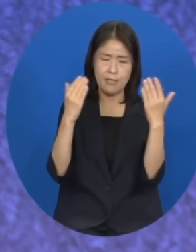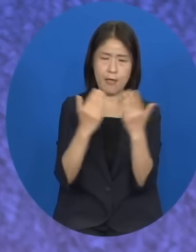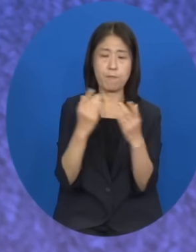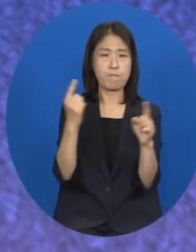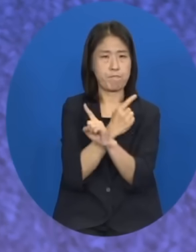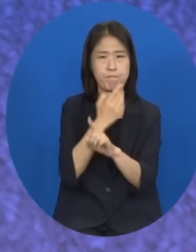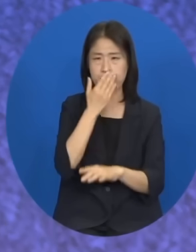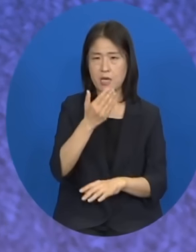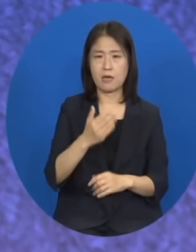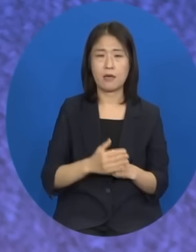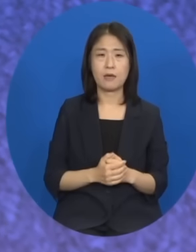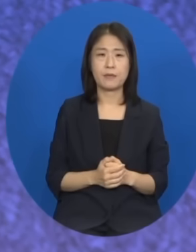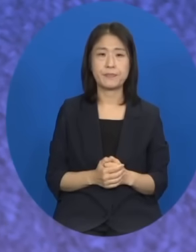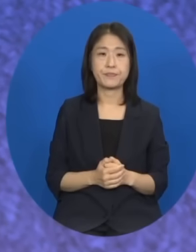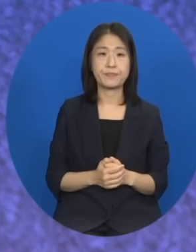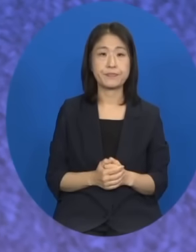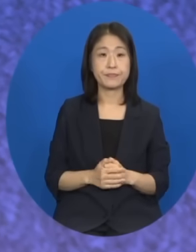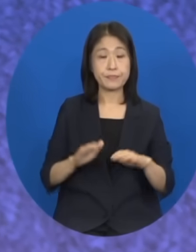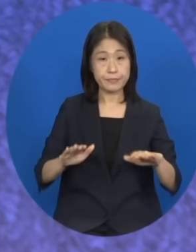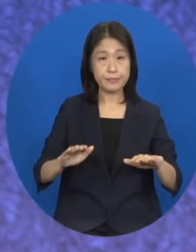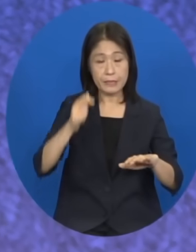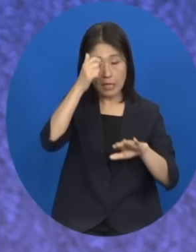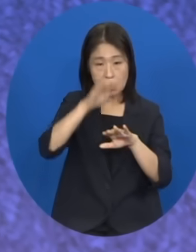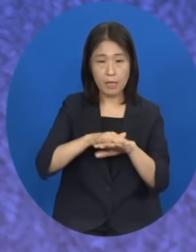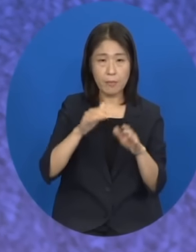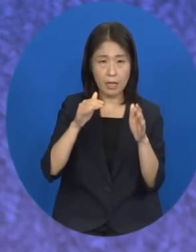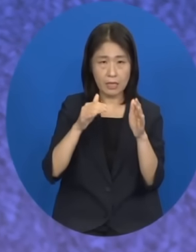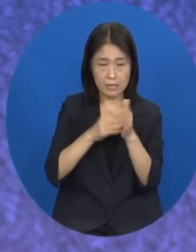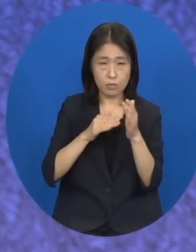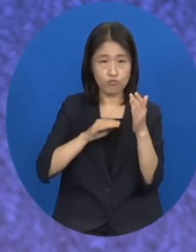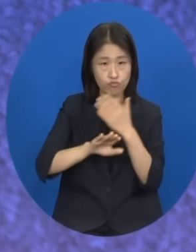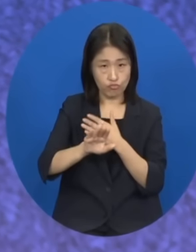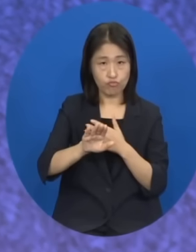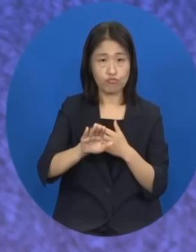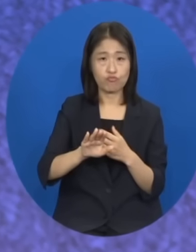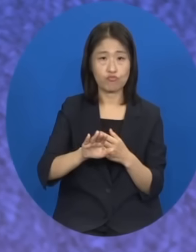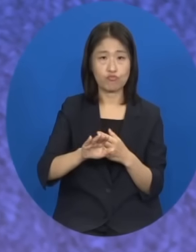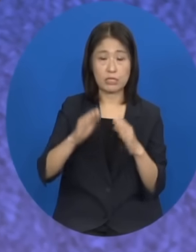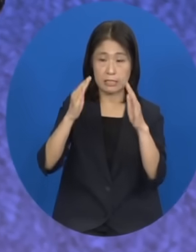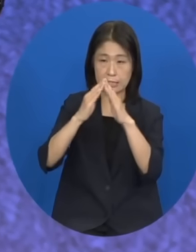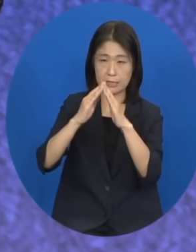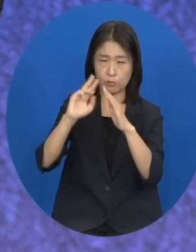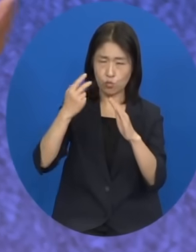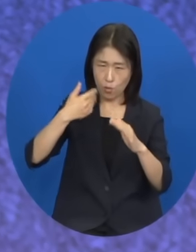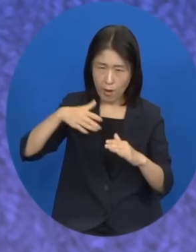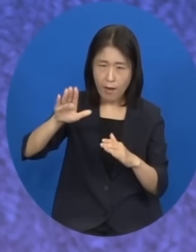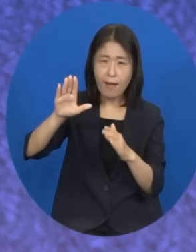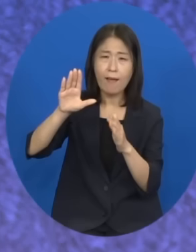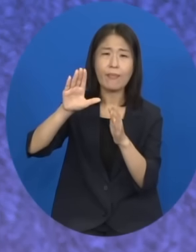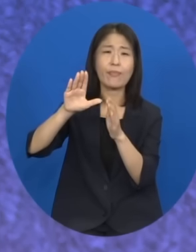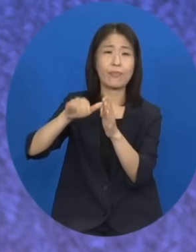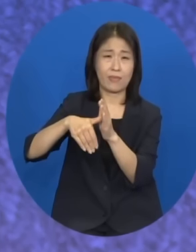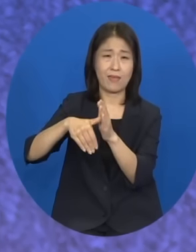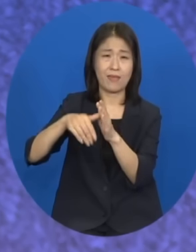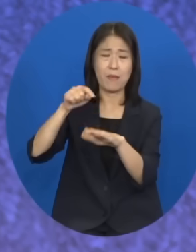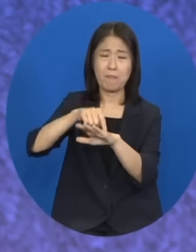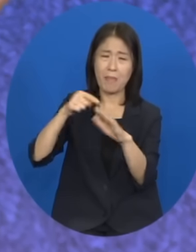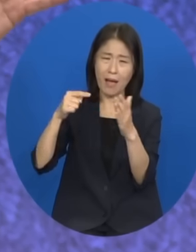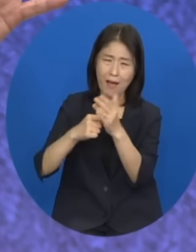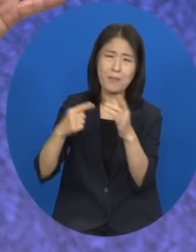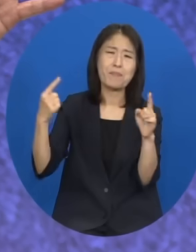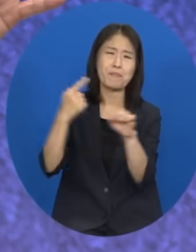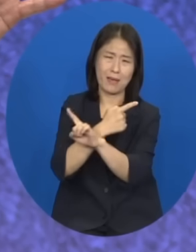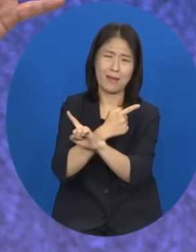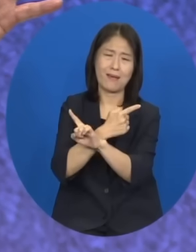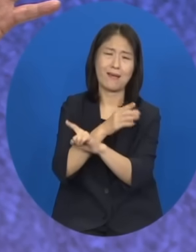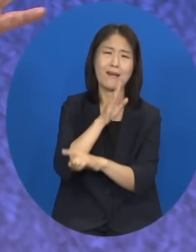그리고 오늘 여러분이 이 집회가 끝나고 그리고 집으로 돌아가는 여러분의 마음이 완전히